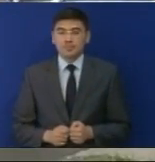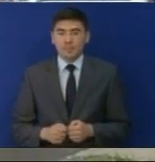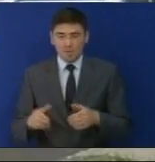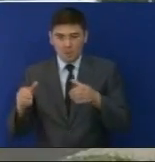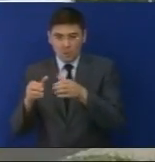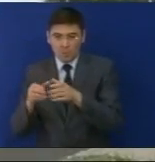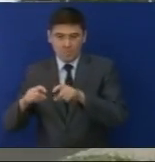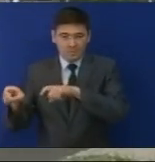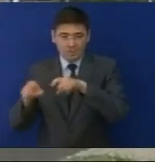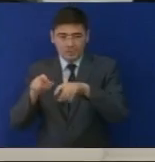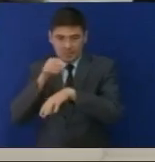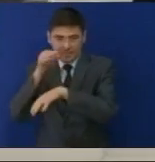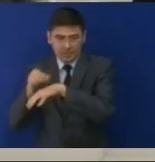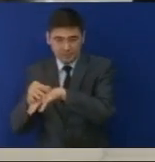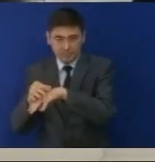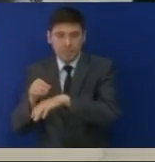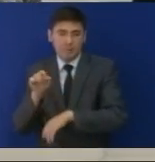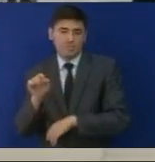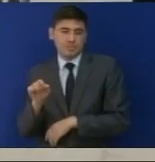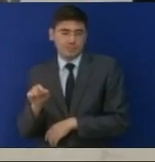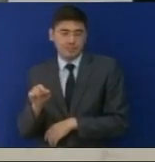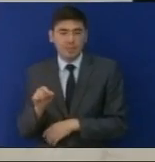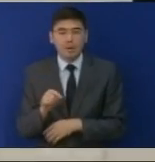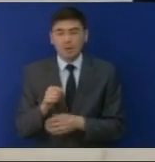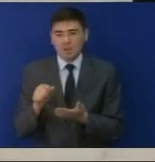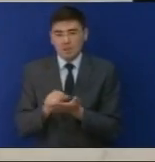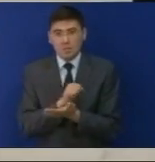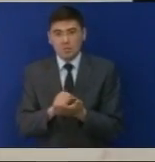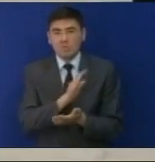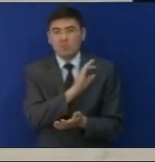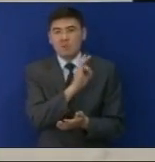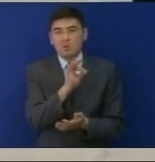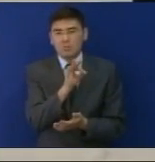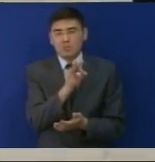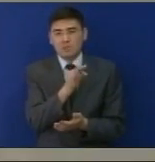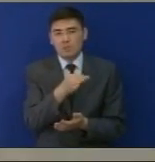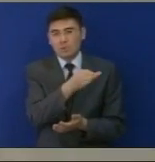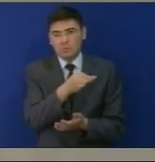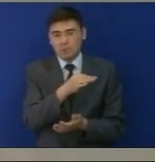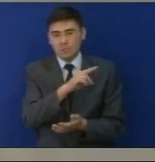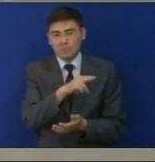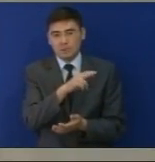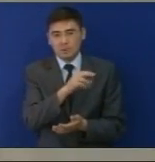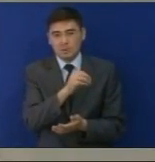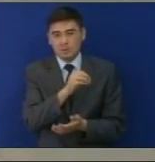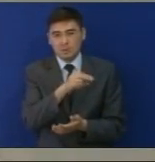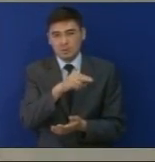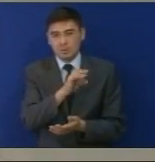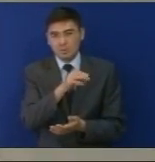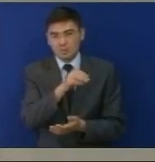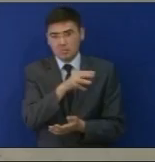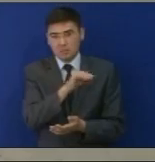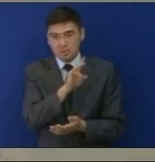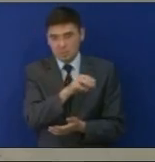отдела миграционной службы, принятые документы направляются в департамент Восточно-Казахстанской области. Решение о предоставлении гражданства Казахстана принимается